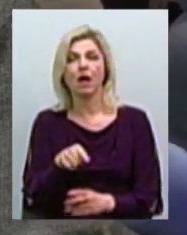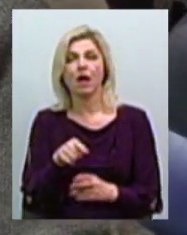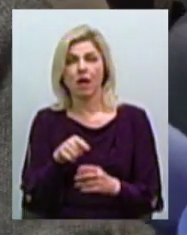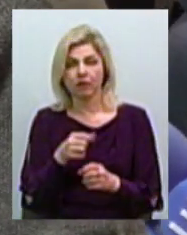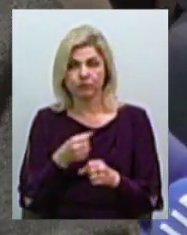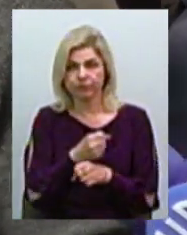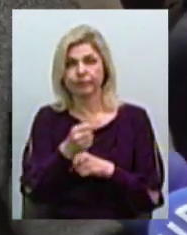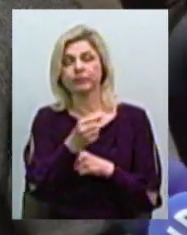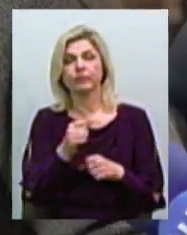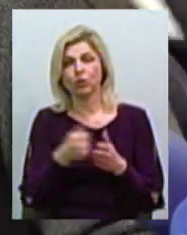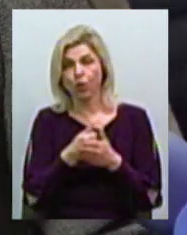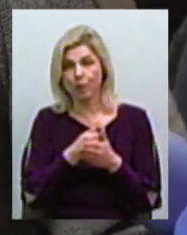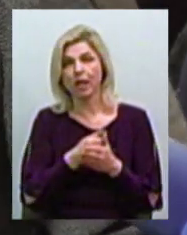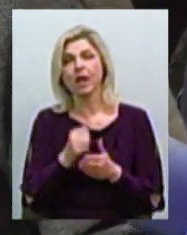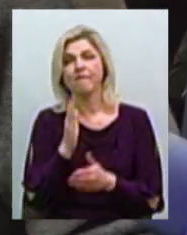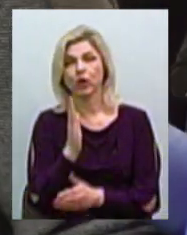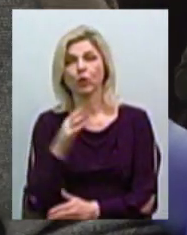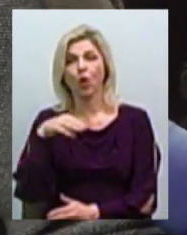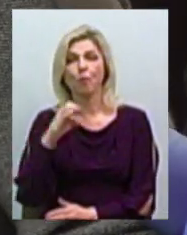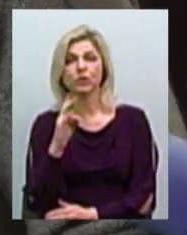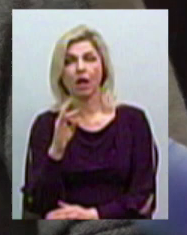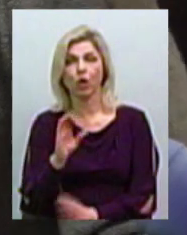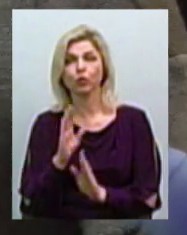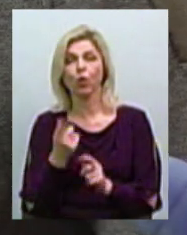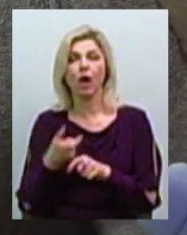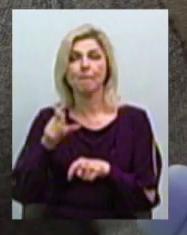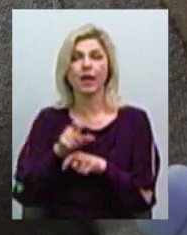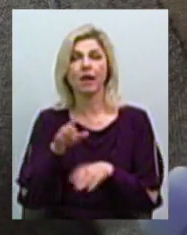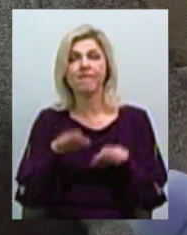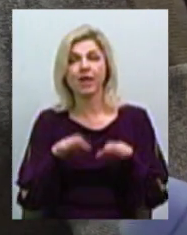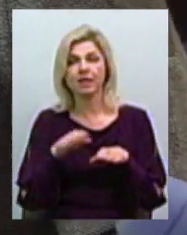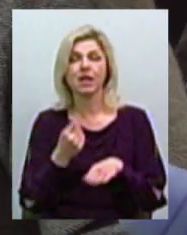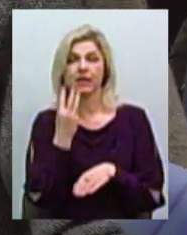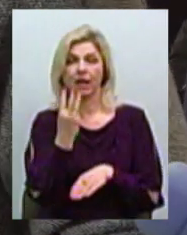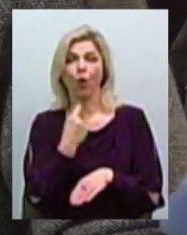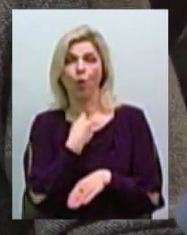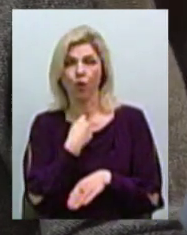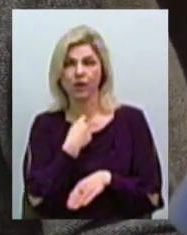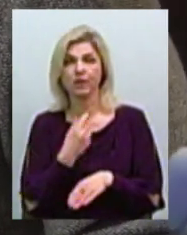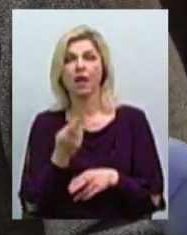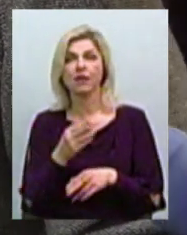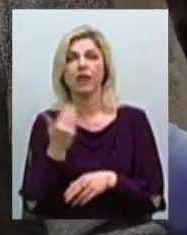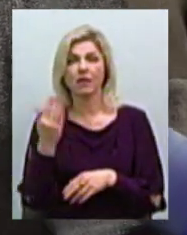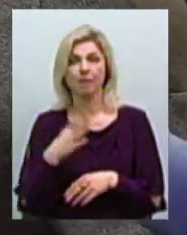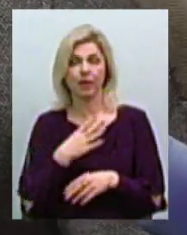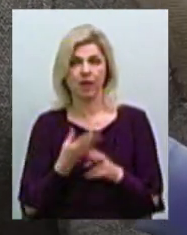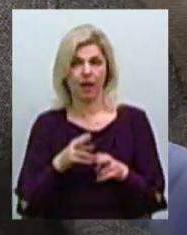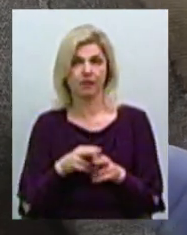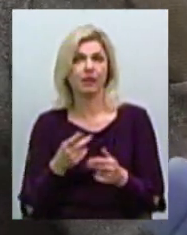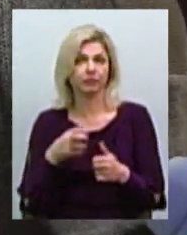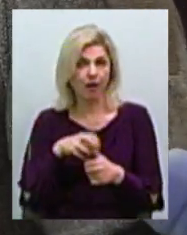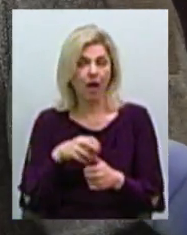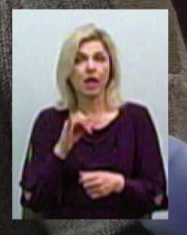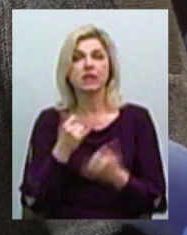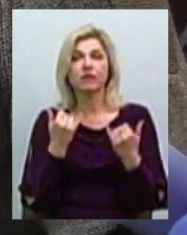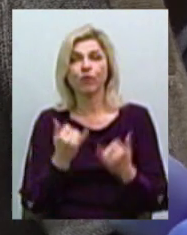назначение Виктории Москаленко, и то всего лишь перевесом в 3 голоса от нормы. Для них это было практически на грани краха. И сегодня Виктория